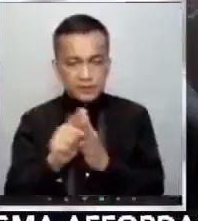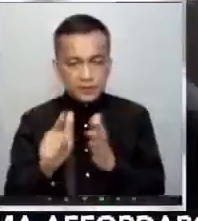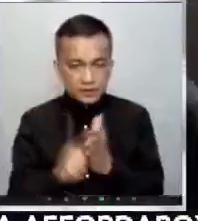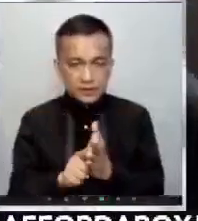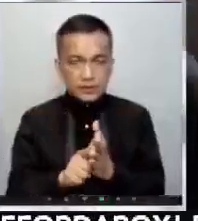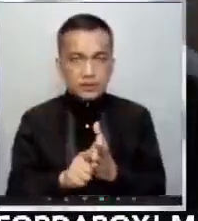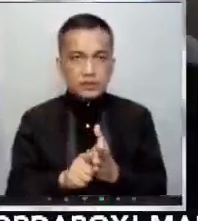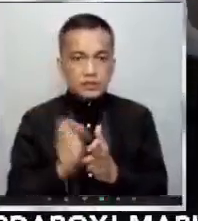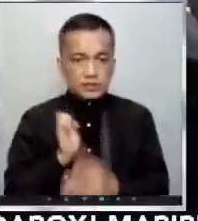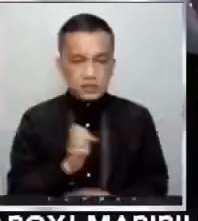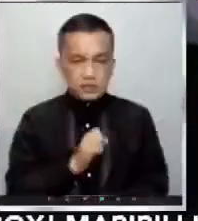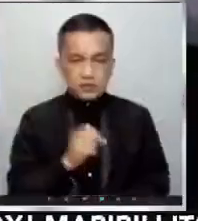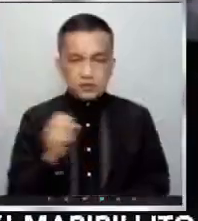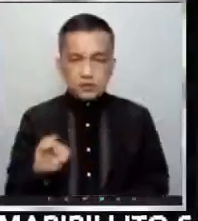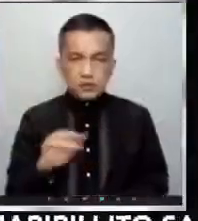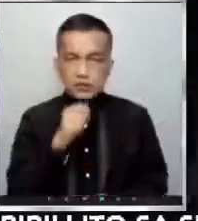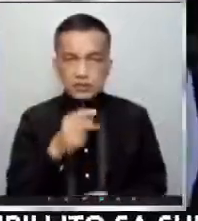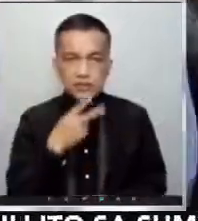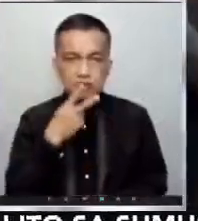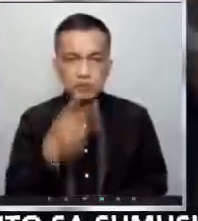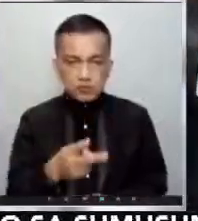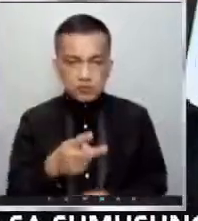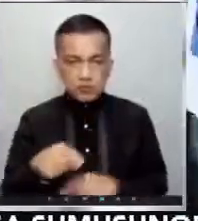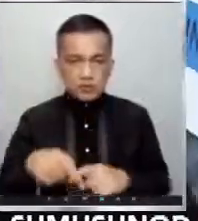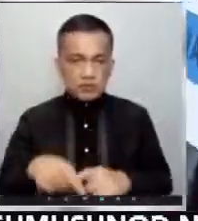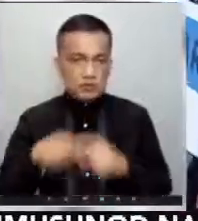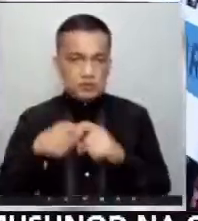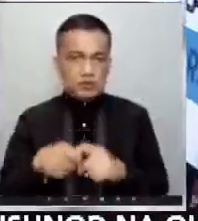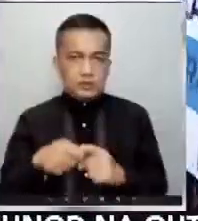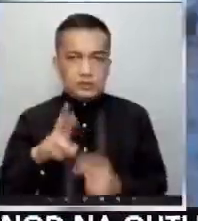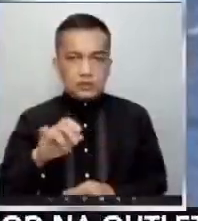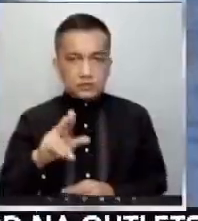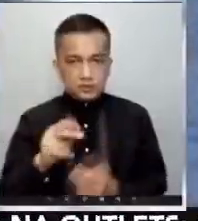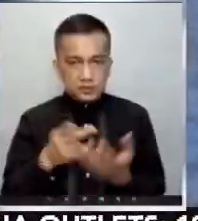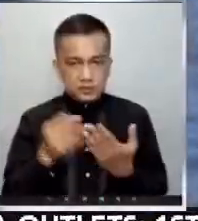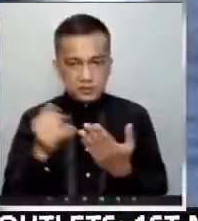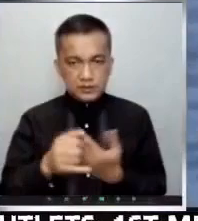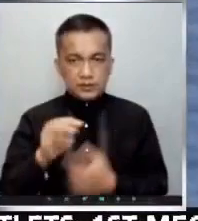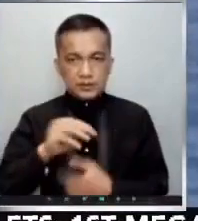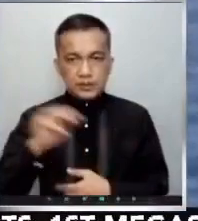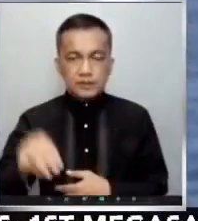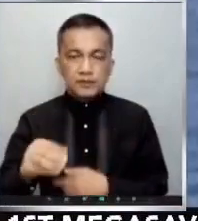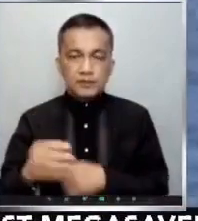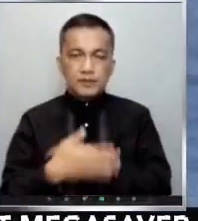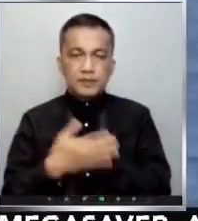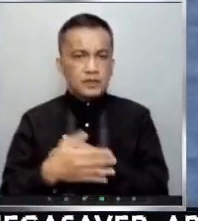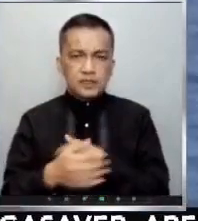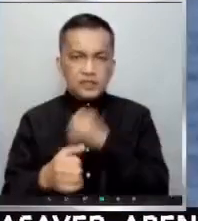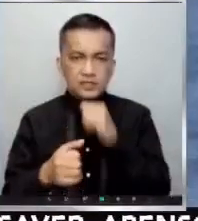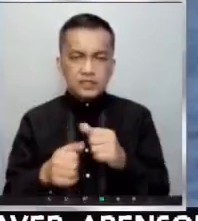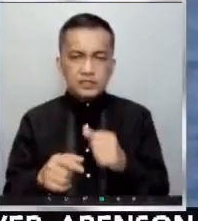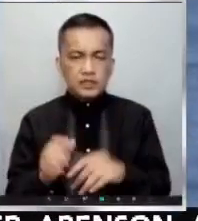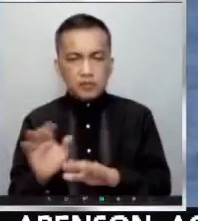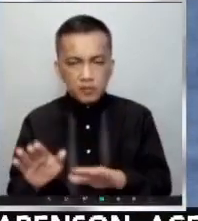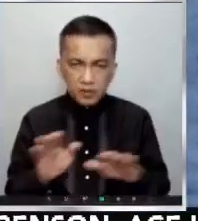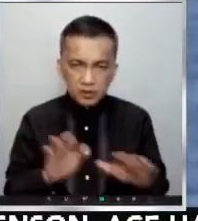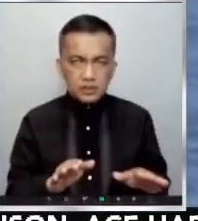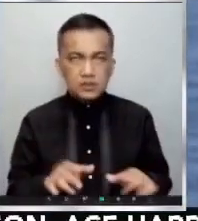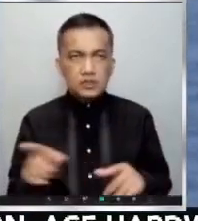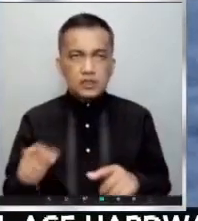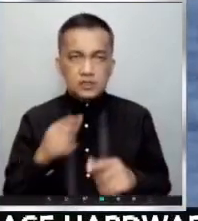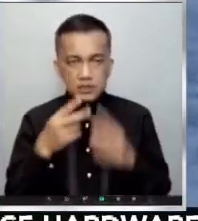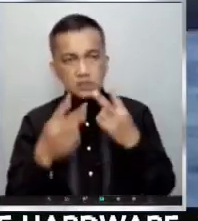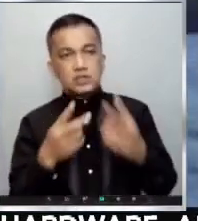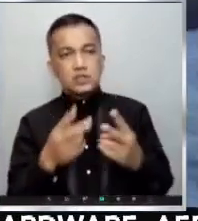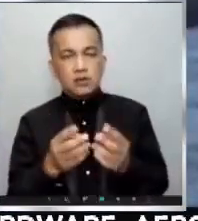at hindi verbal lang ang suspensyon ng mga reclamation projects sa Manila Bay. Hindi raw kasi sila mapapanatag hanggat natatanaw nila ang mga